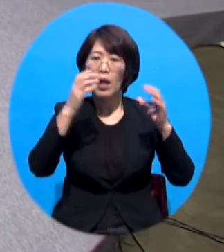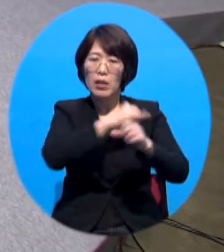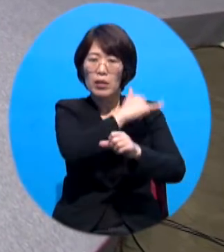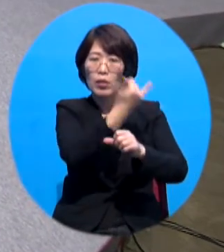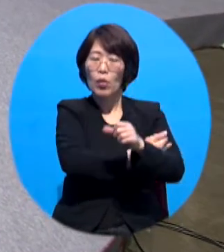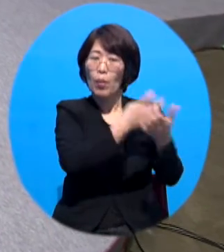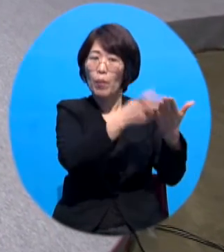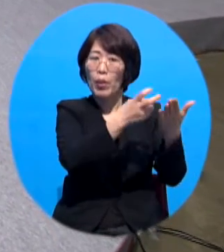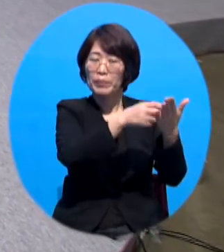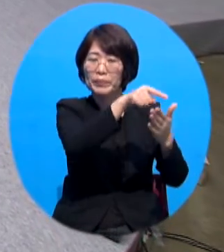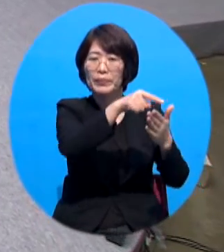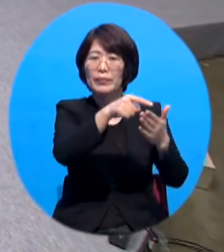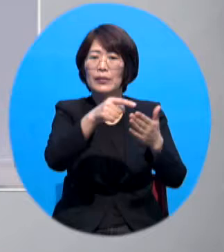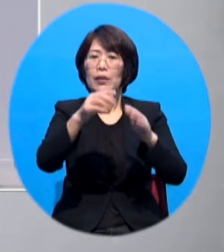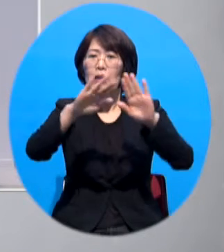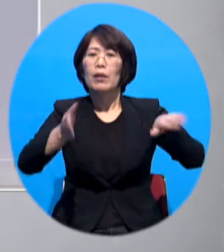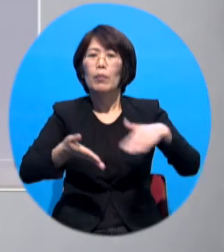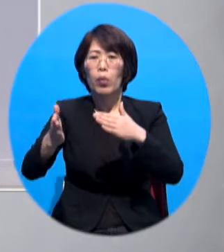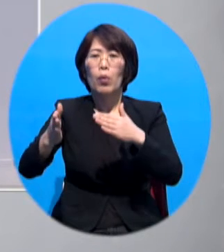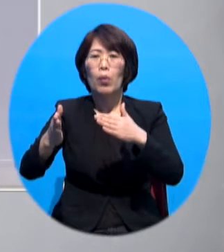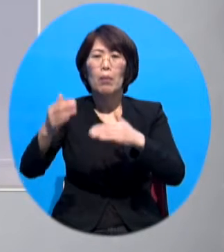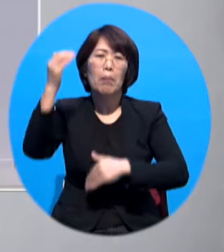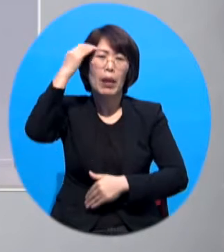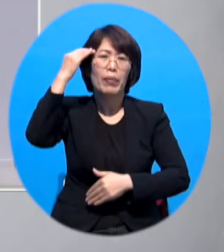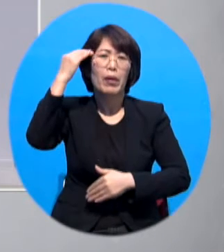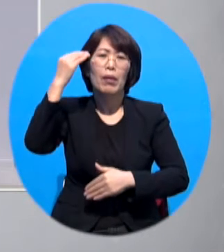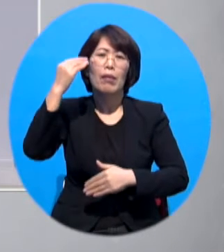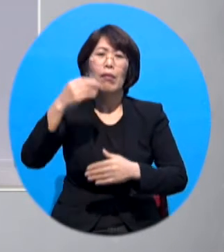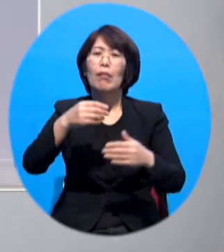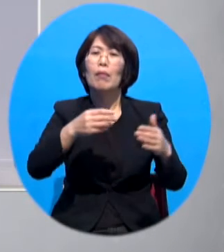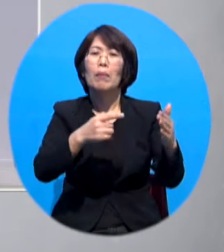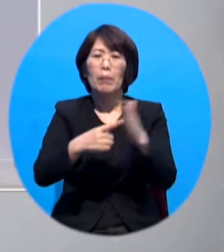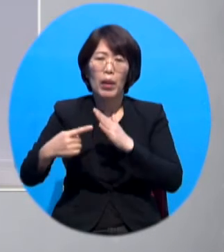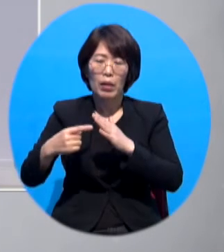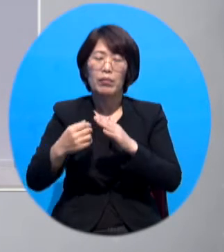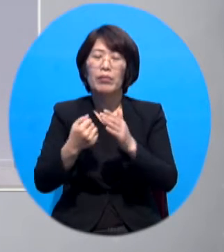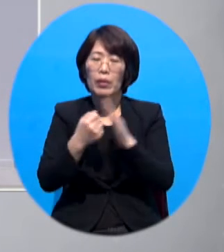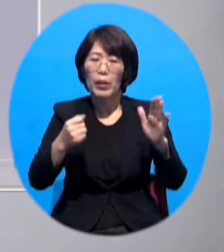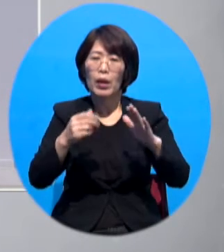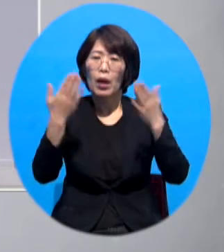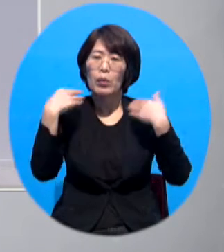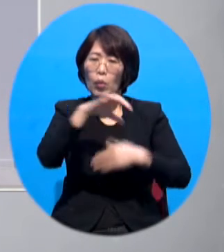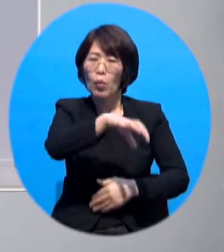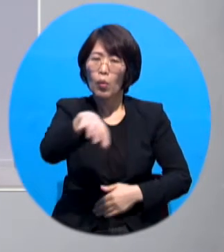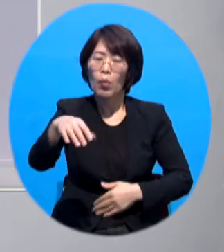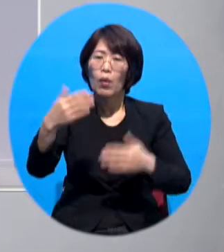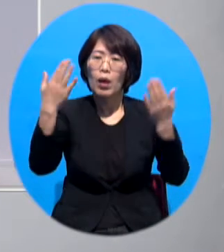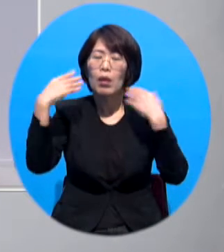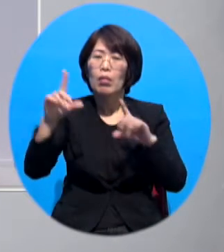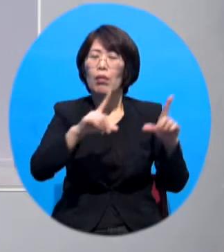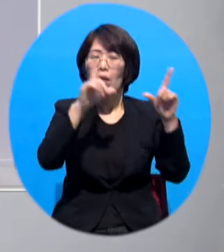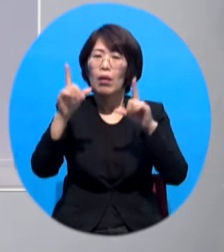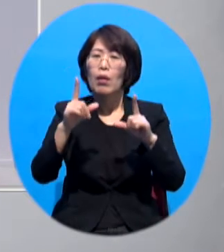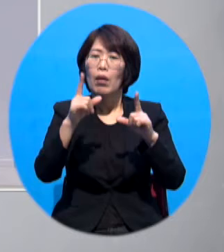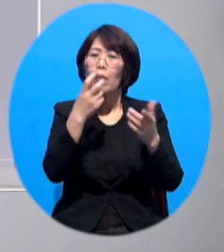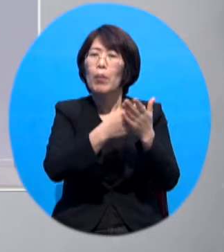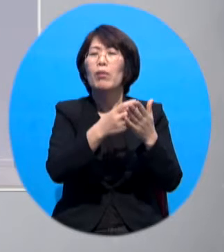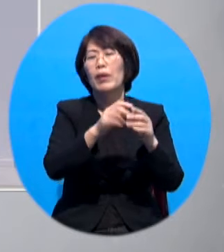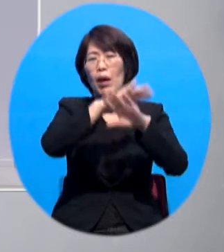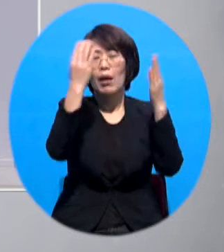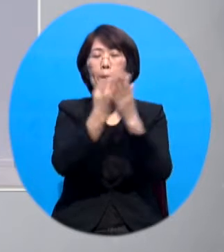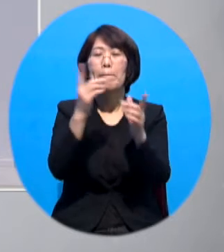의 반대에 부딪치자 아예 학교 규칙으로 독 6007 침을 내려서 지금 각 학교가 학생 생활 규칙을 전면 개정해